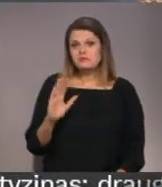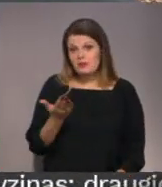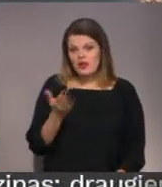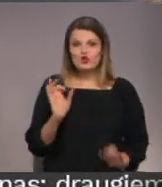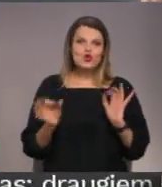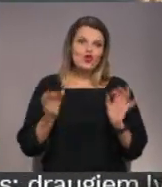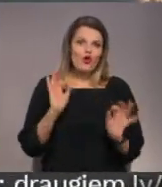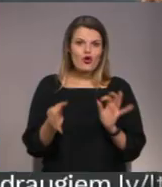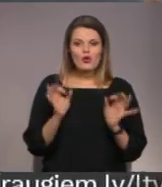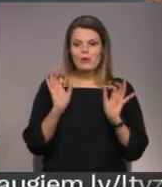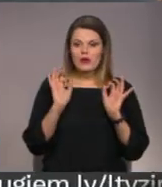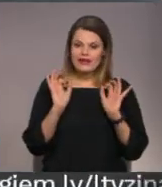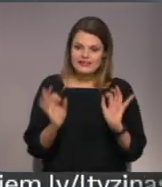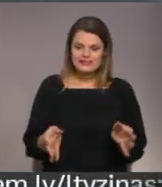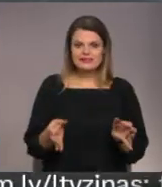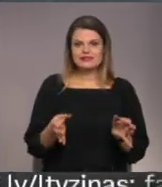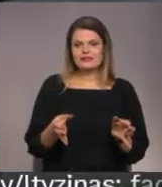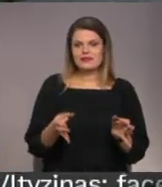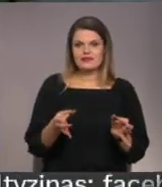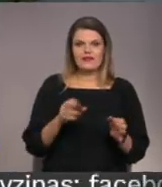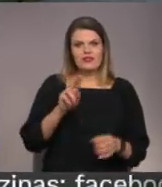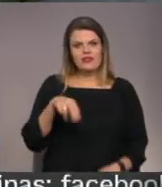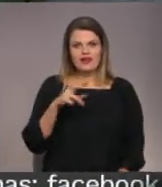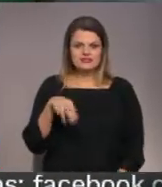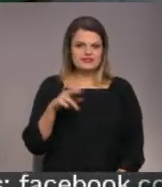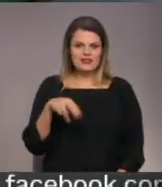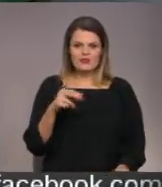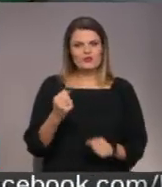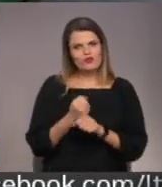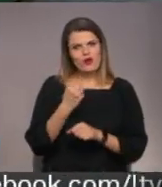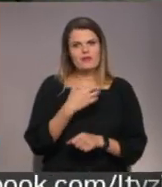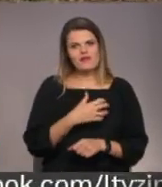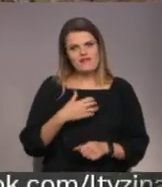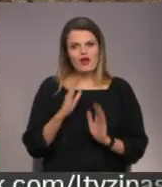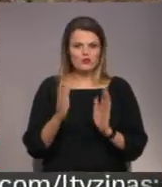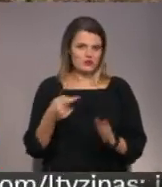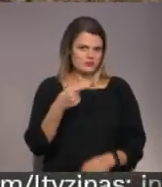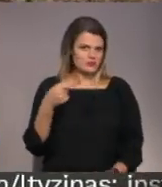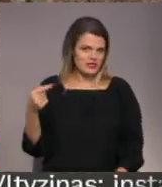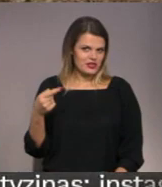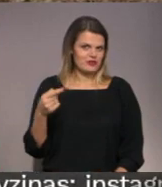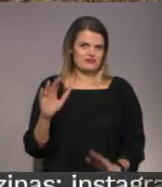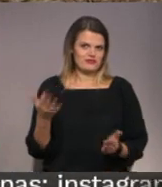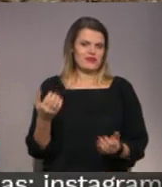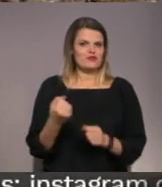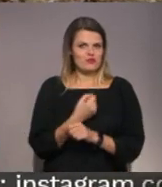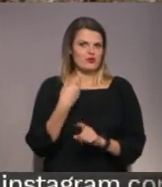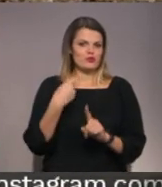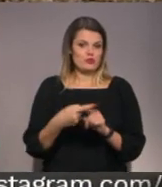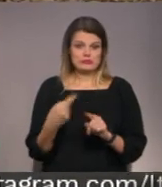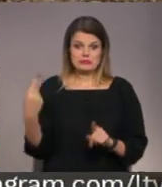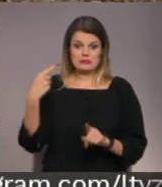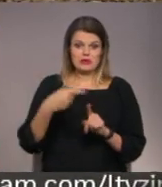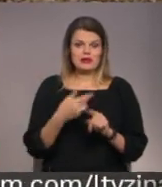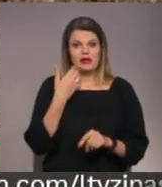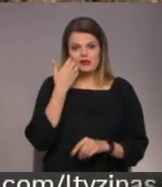nu, normālos apstākļos decembrī tomēr vajadzētu būt minusiem. Sulu tecināšanas saimniecībā šī ir pirmā